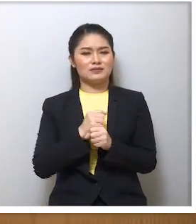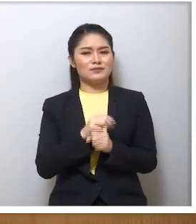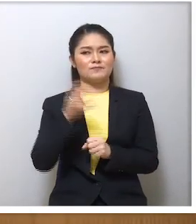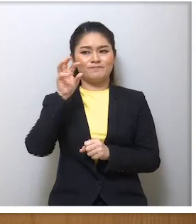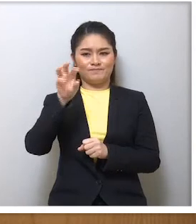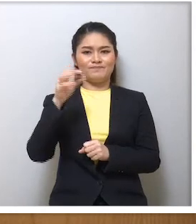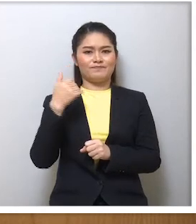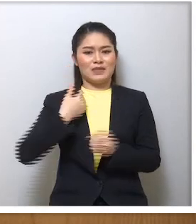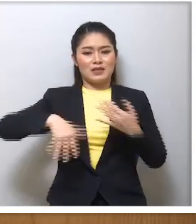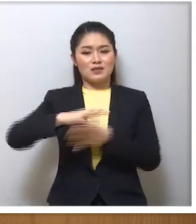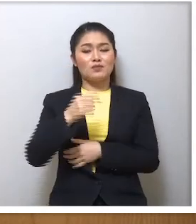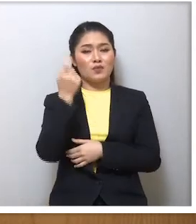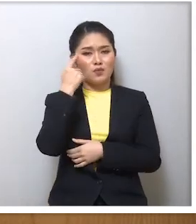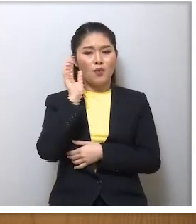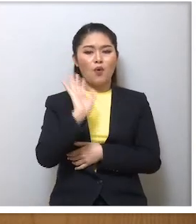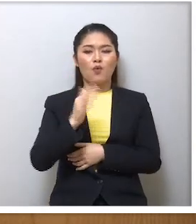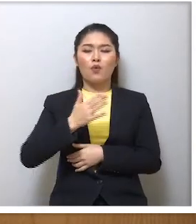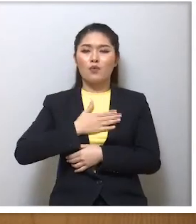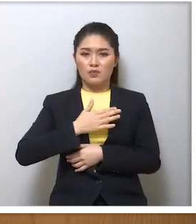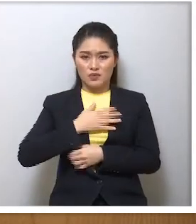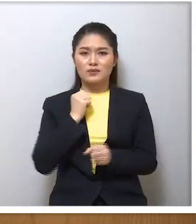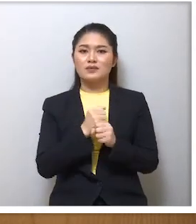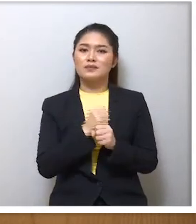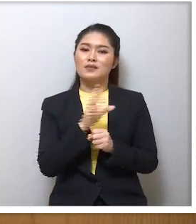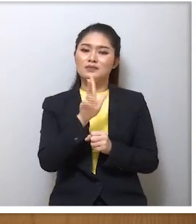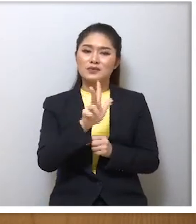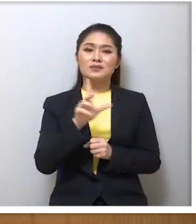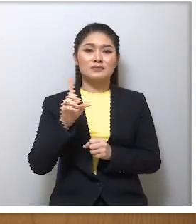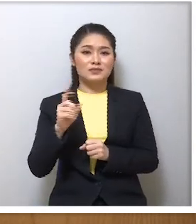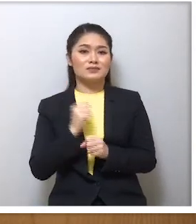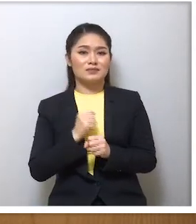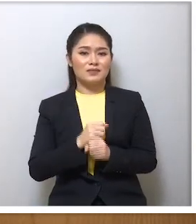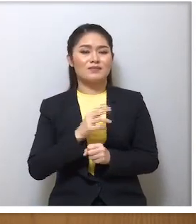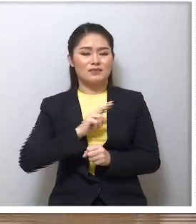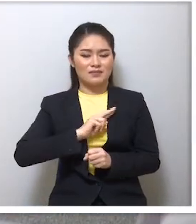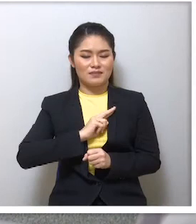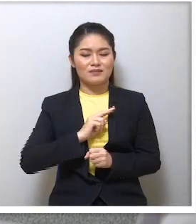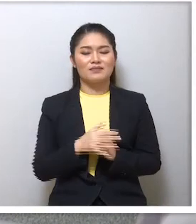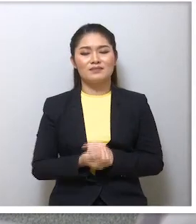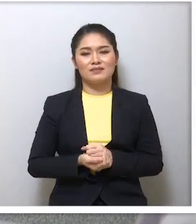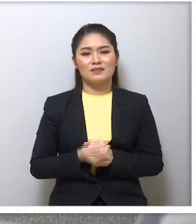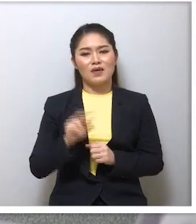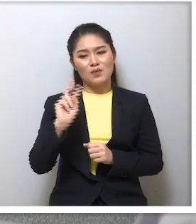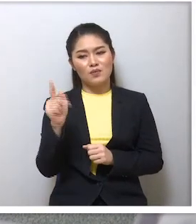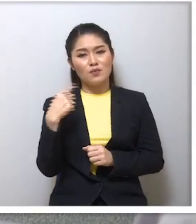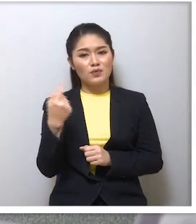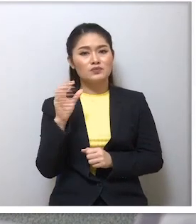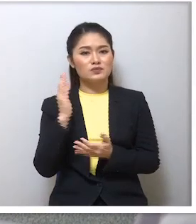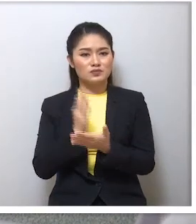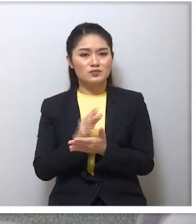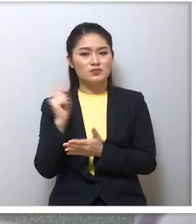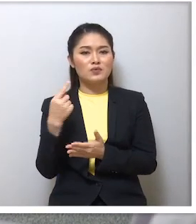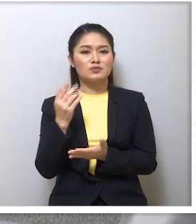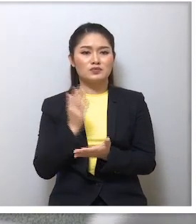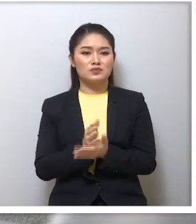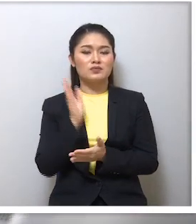ก้ให้เขารู้ว่าเนี่ยเป็นสื่อของวิไลเราเป็น3มิติก็เราก็ทำให้เขาหมุนหยุดหมุนหยุดนะครับเดี๋ยวในครั้